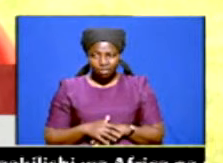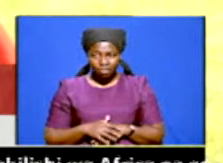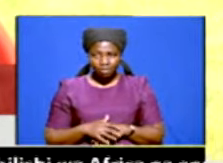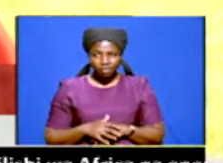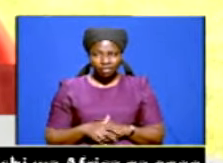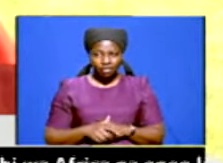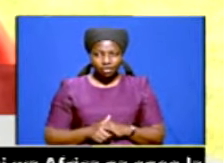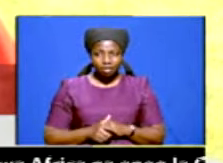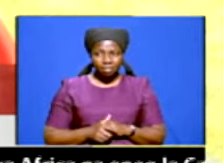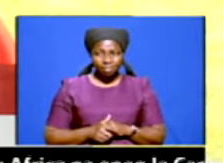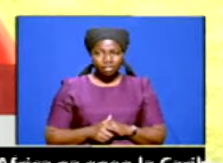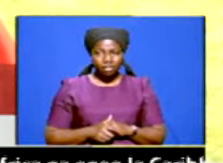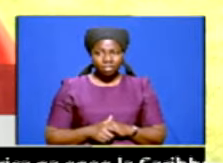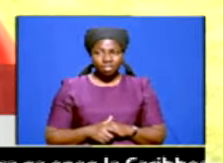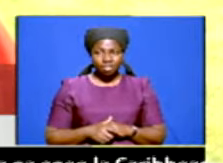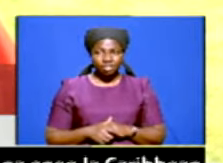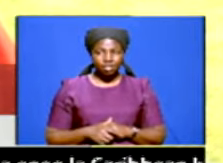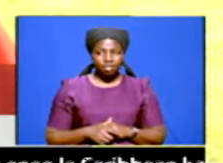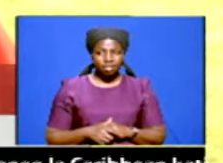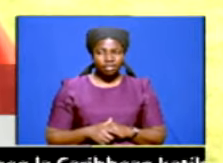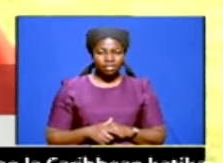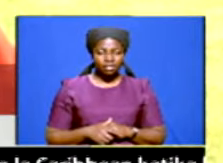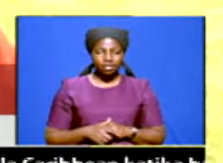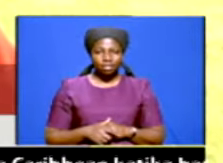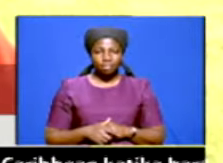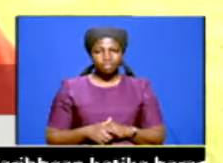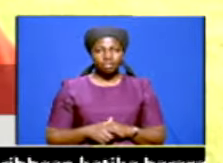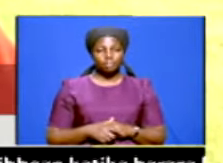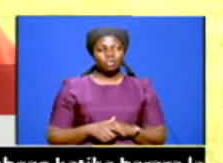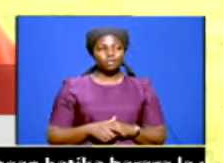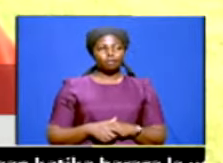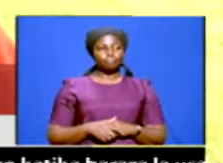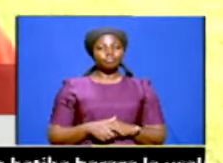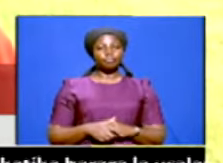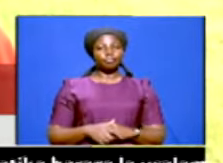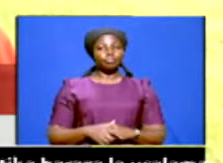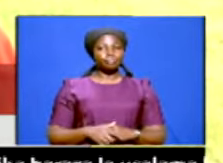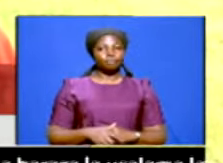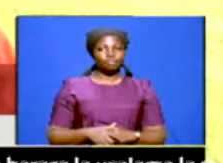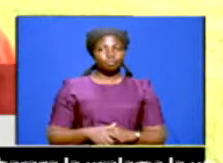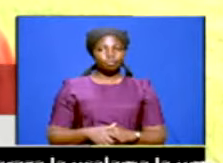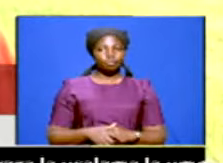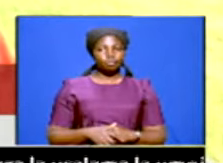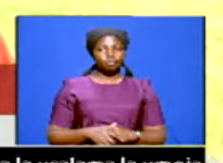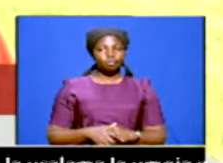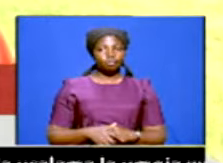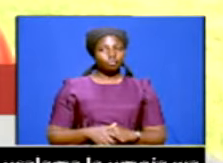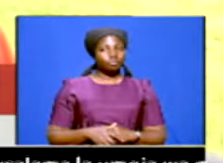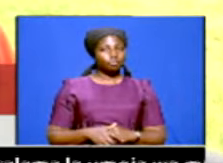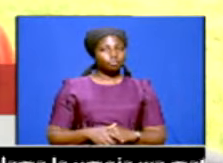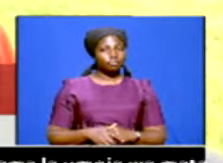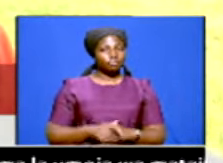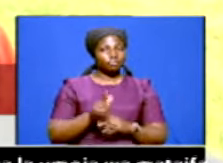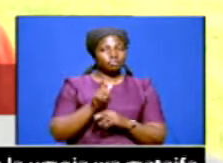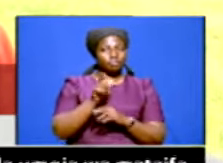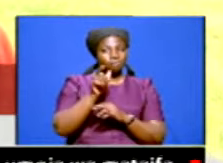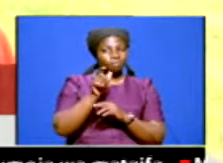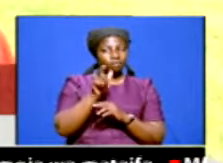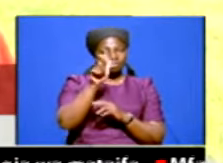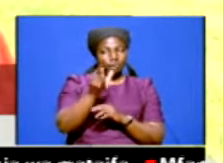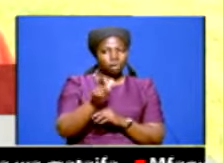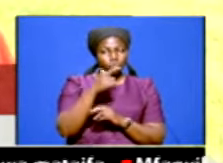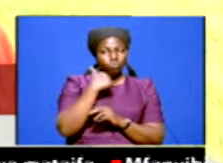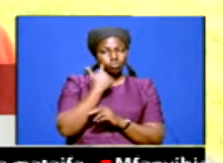mwoga. Ngini ni mwoga. Ngini ni mtu ambaye hawezi